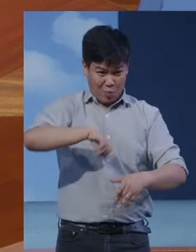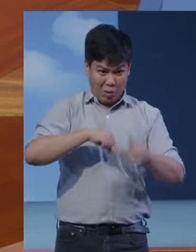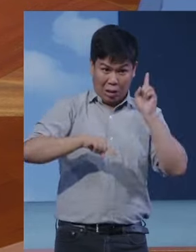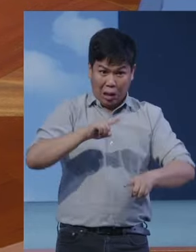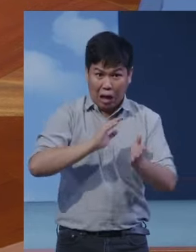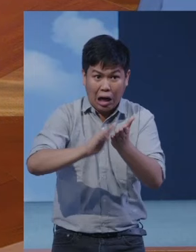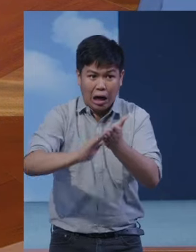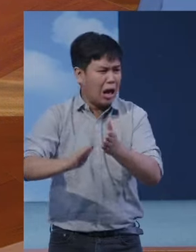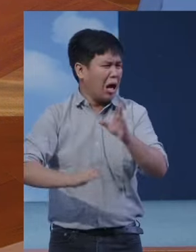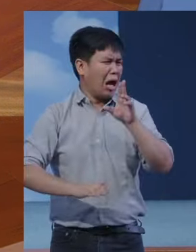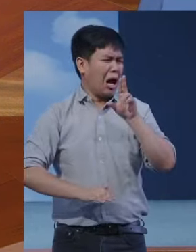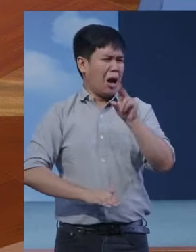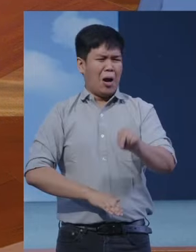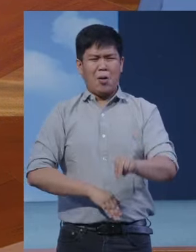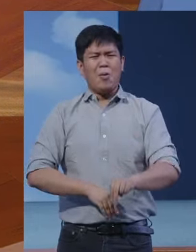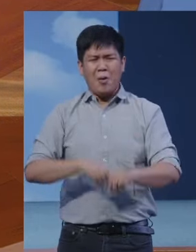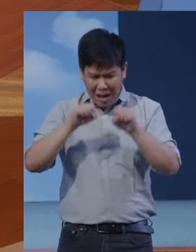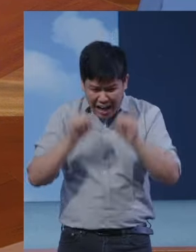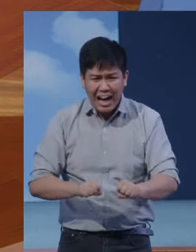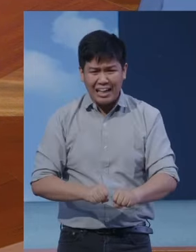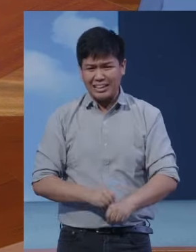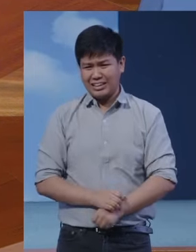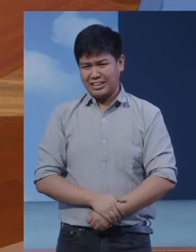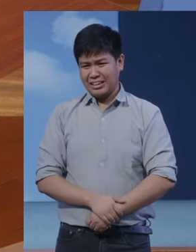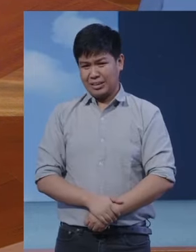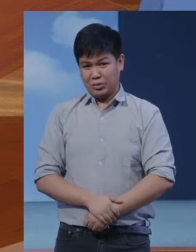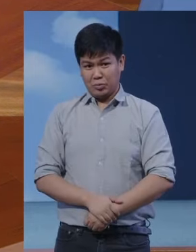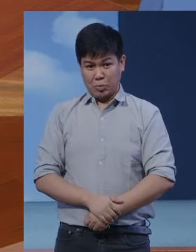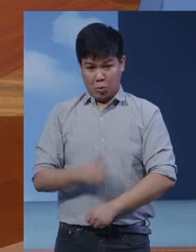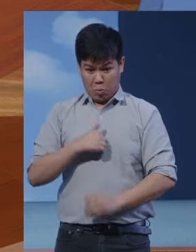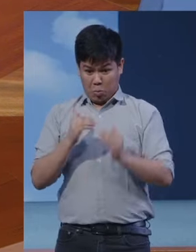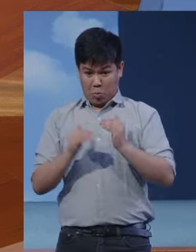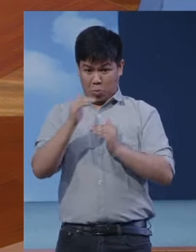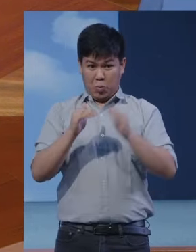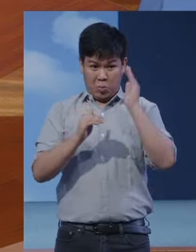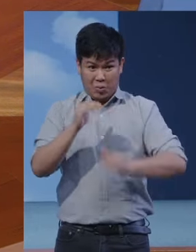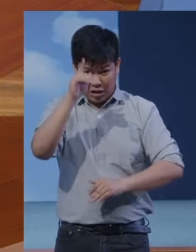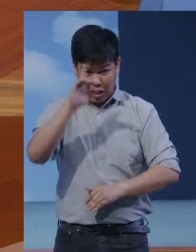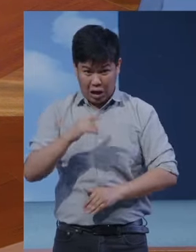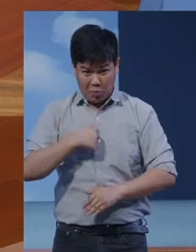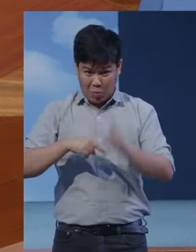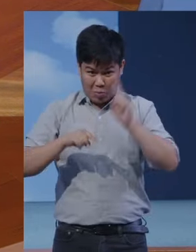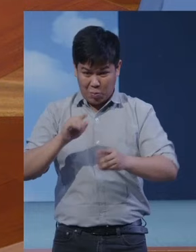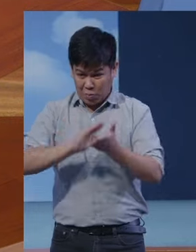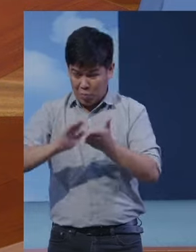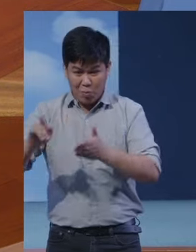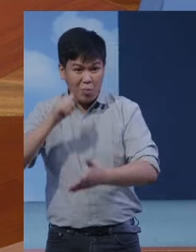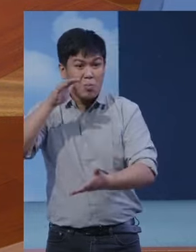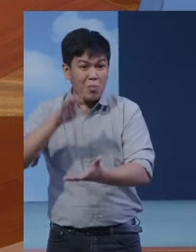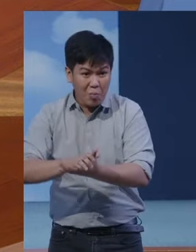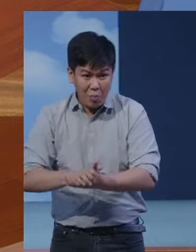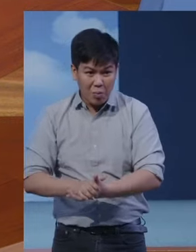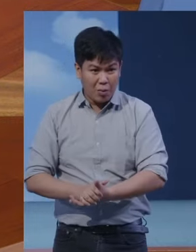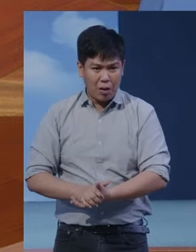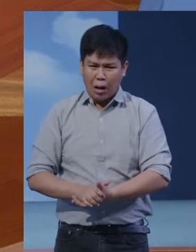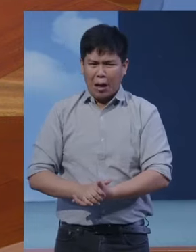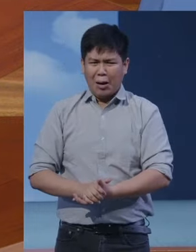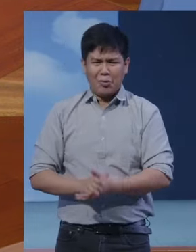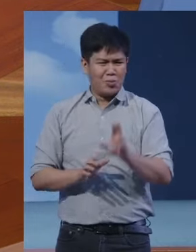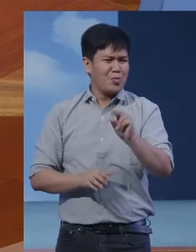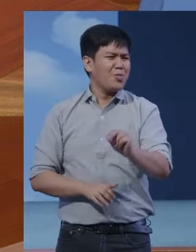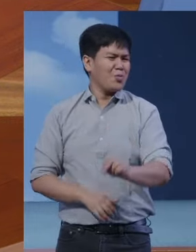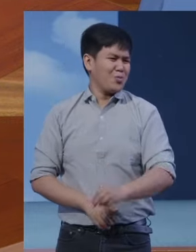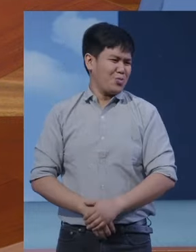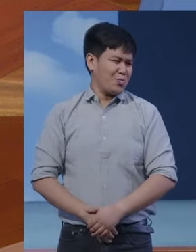ng pagkakasala ng ating asawa posible ba Pastor